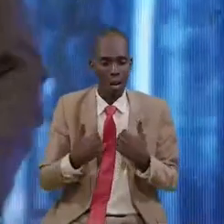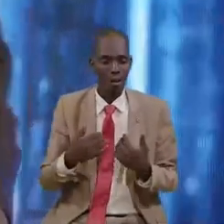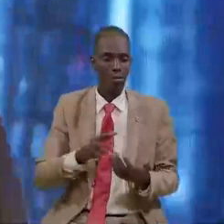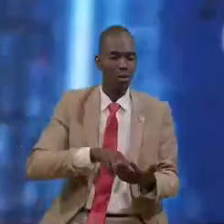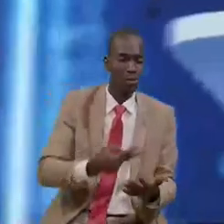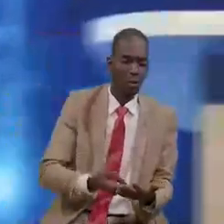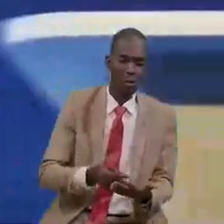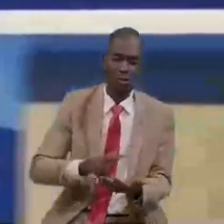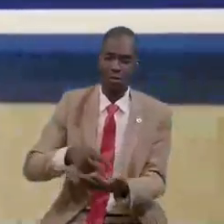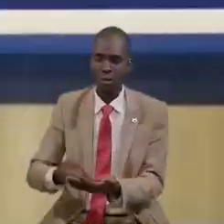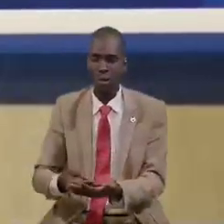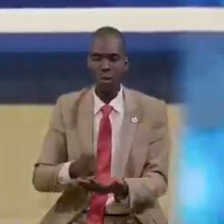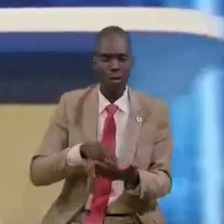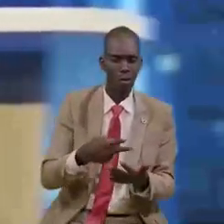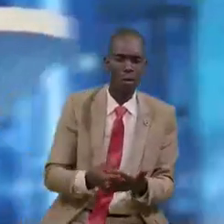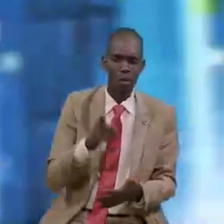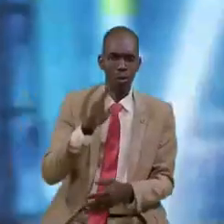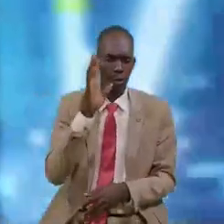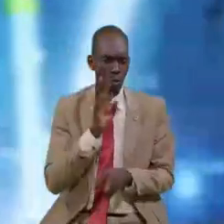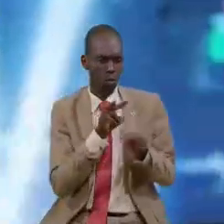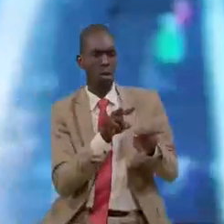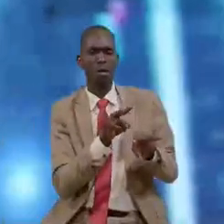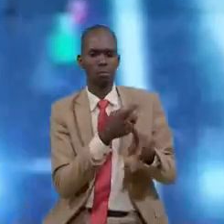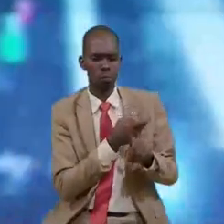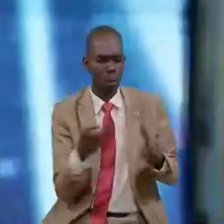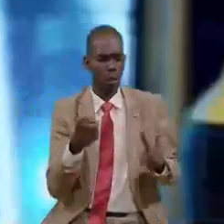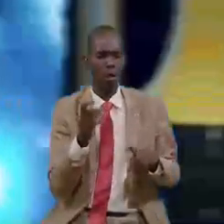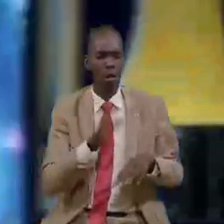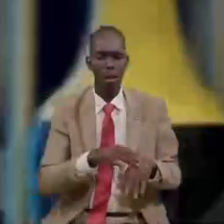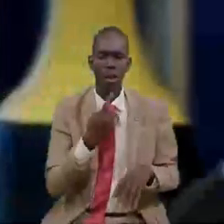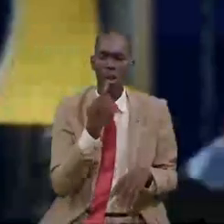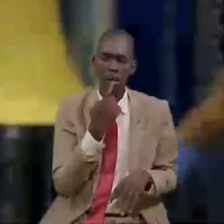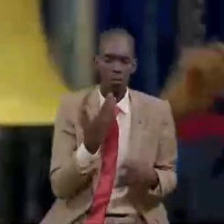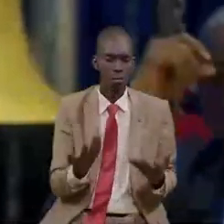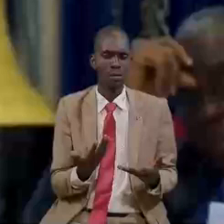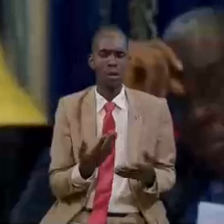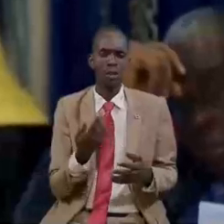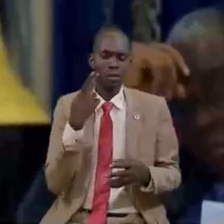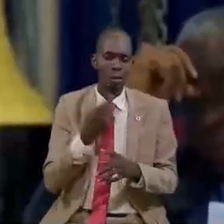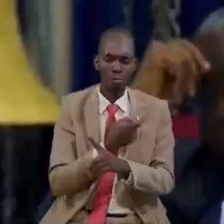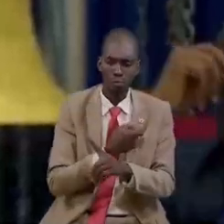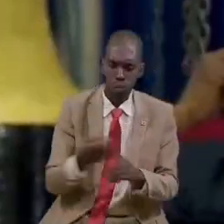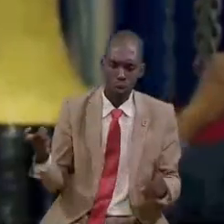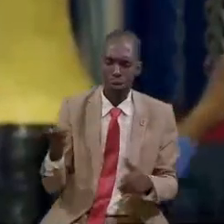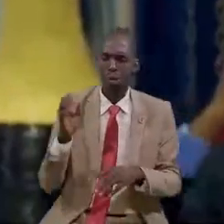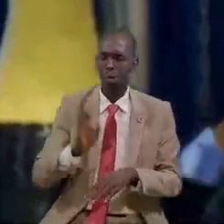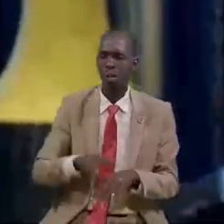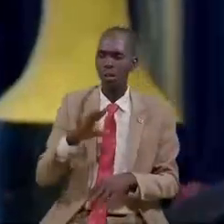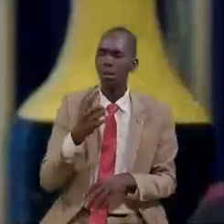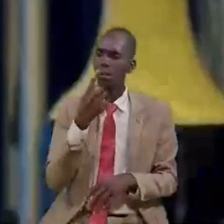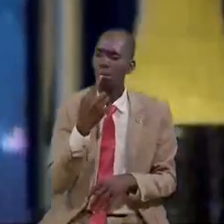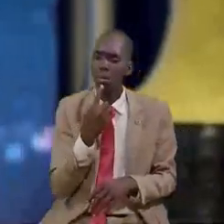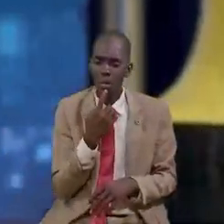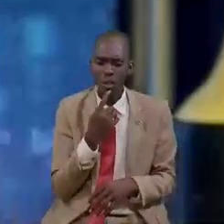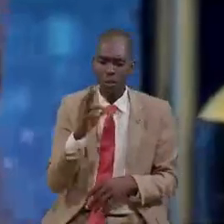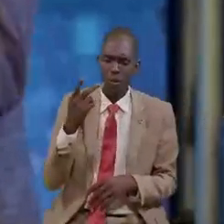tombe. Donc, on voit la cicatrice sur la langue, la cicatrice de la chute sur les lèvres, la